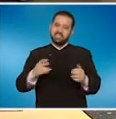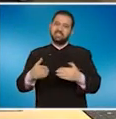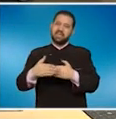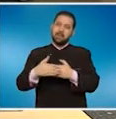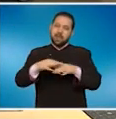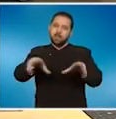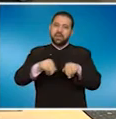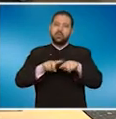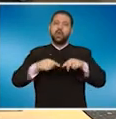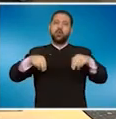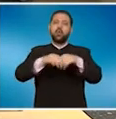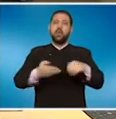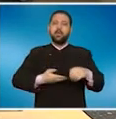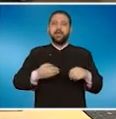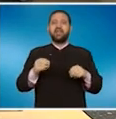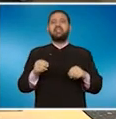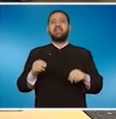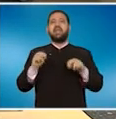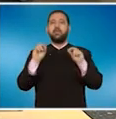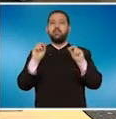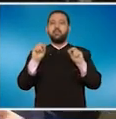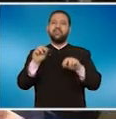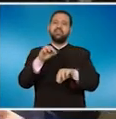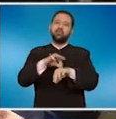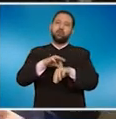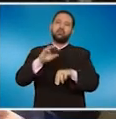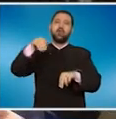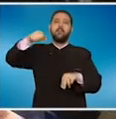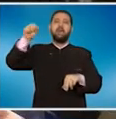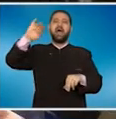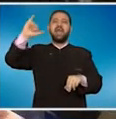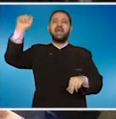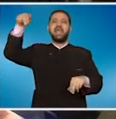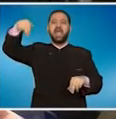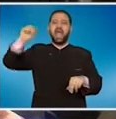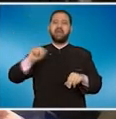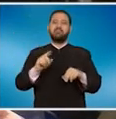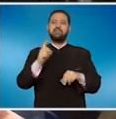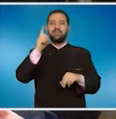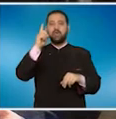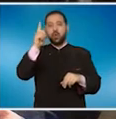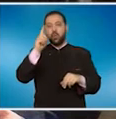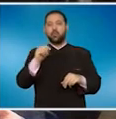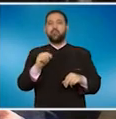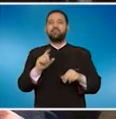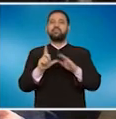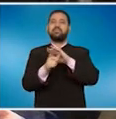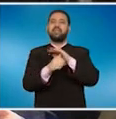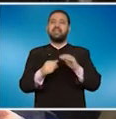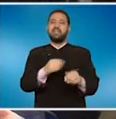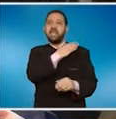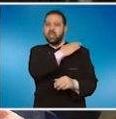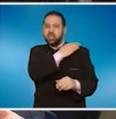pentru tâlcuire părintele lector universitar dr. Marian Wild, unul din prodecanii Facultății de